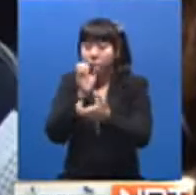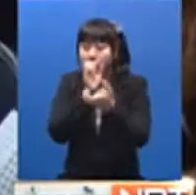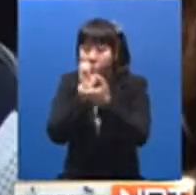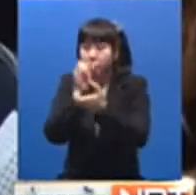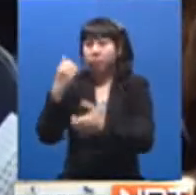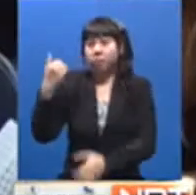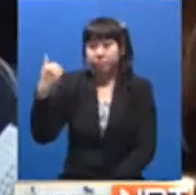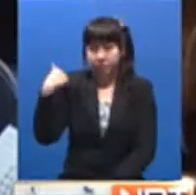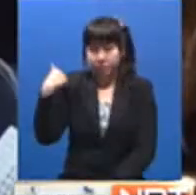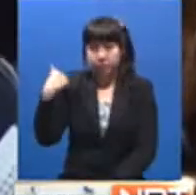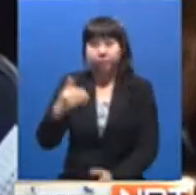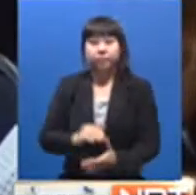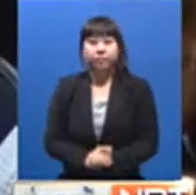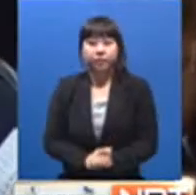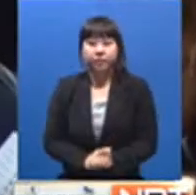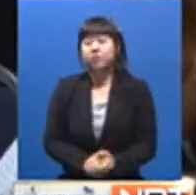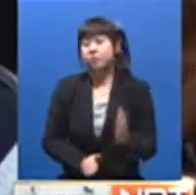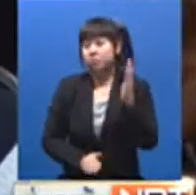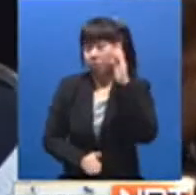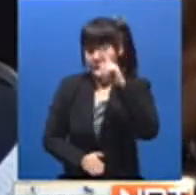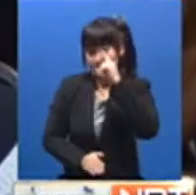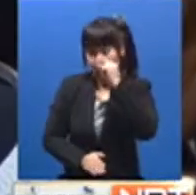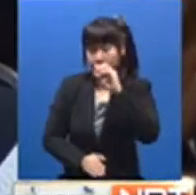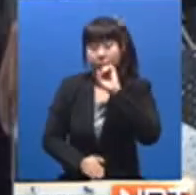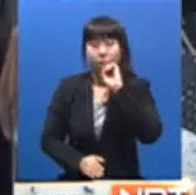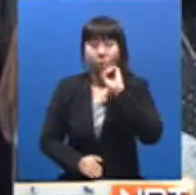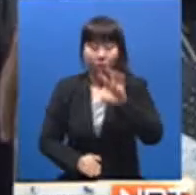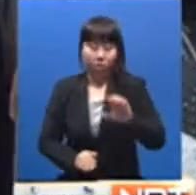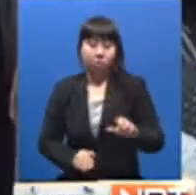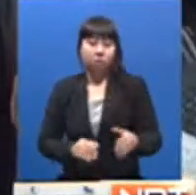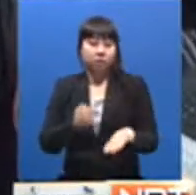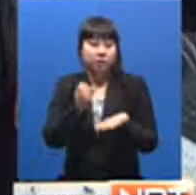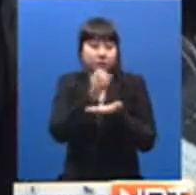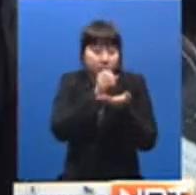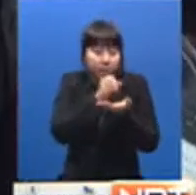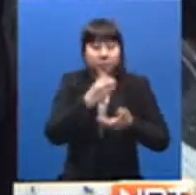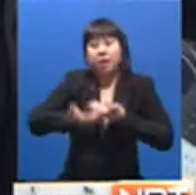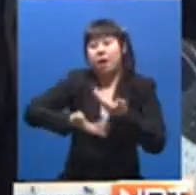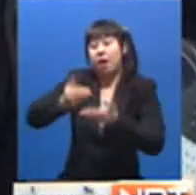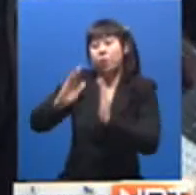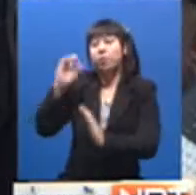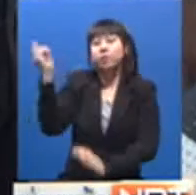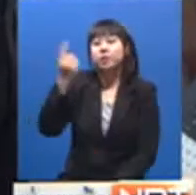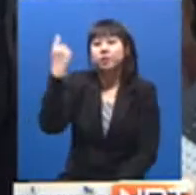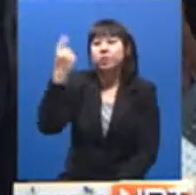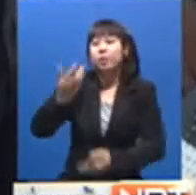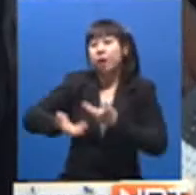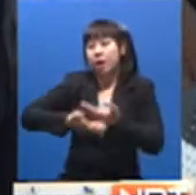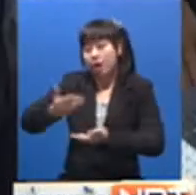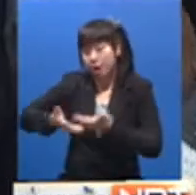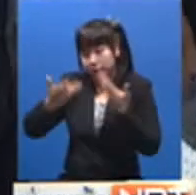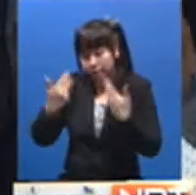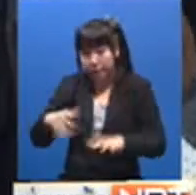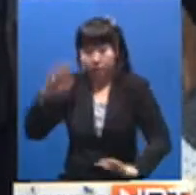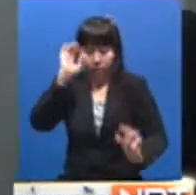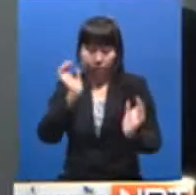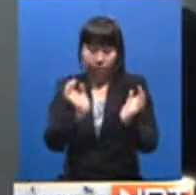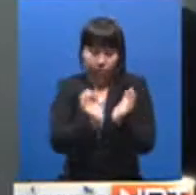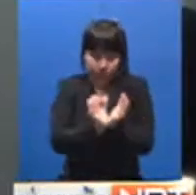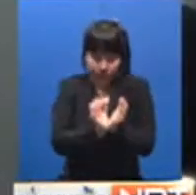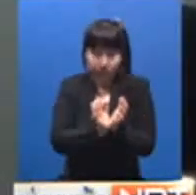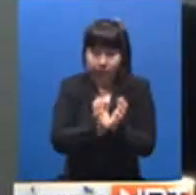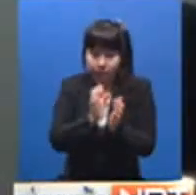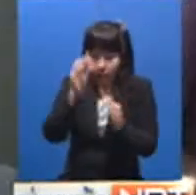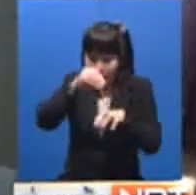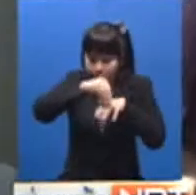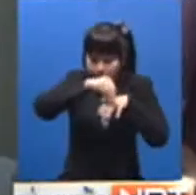ครองด้วยด้วยน่าจะมีค่ะสารภาพว่านำโคเคนมาขายให้กับนักท่องเที่ยวด้วยกันจากนั้นตำรวจได้ขยายผลจับ